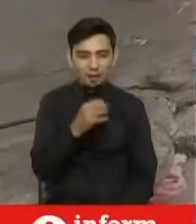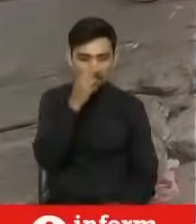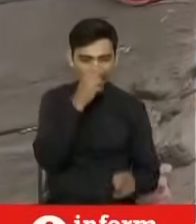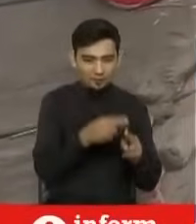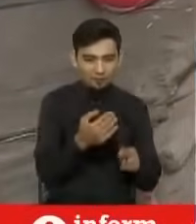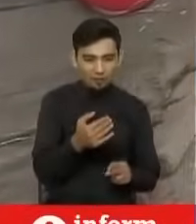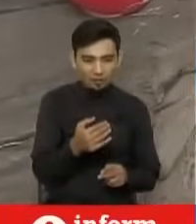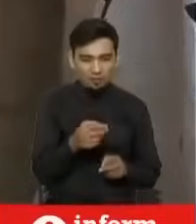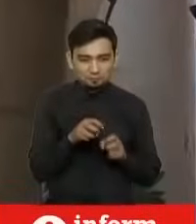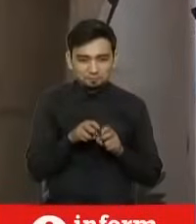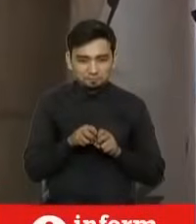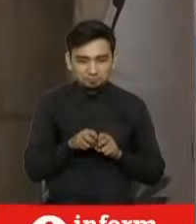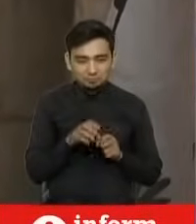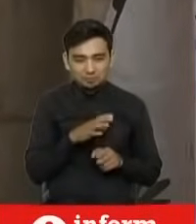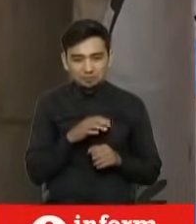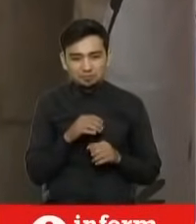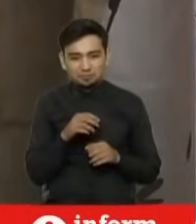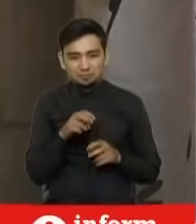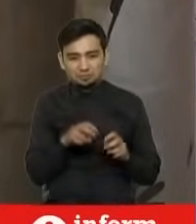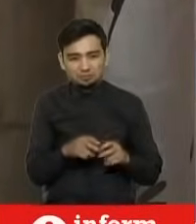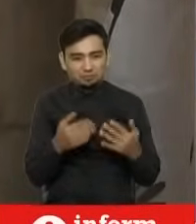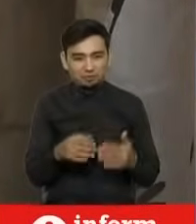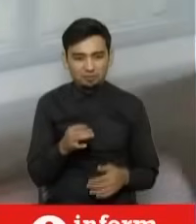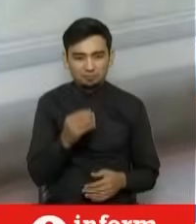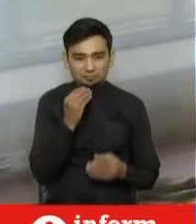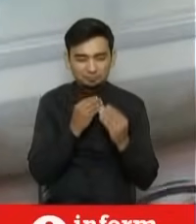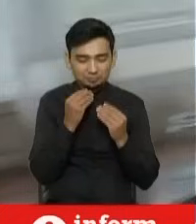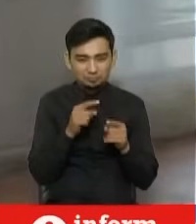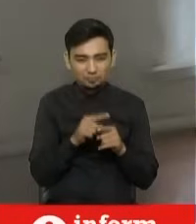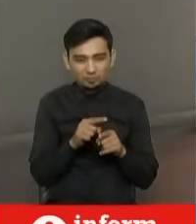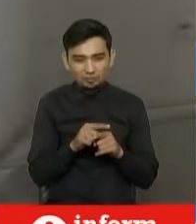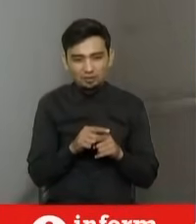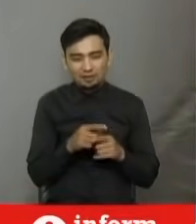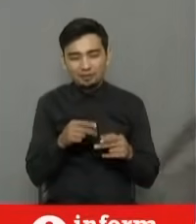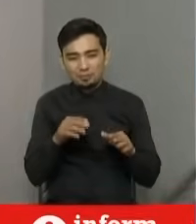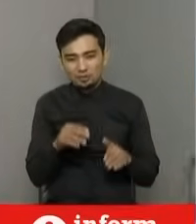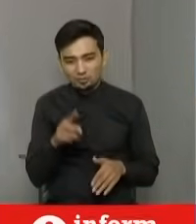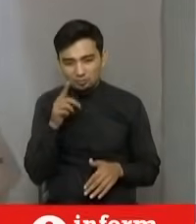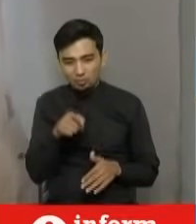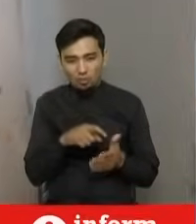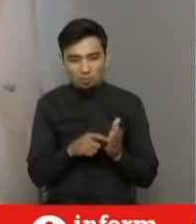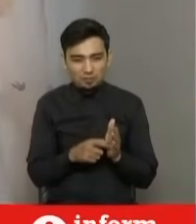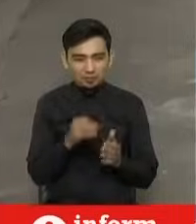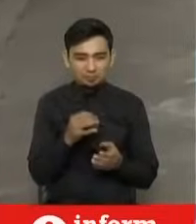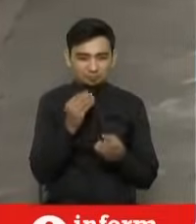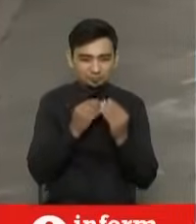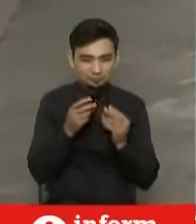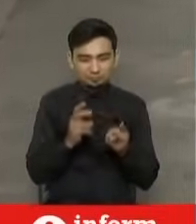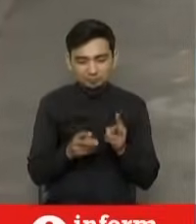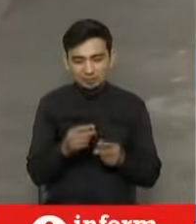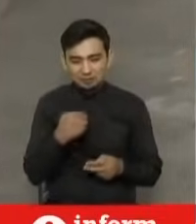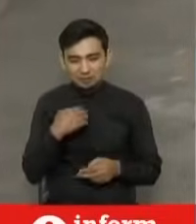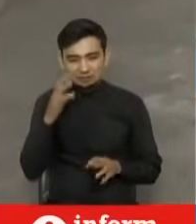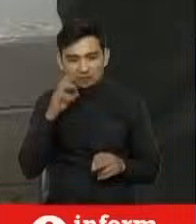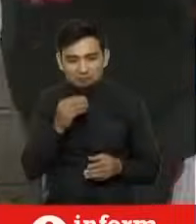бауырының бүкшіген күйі бүктісіп отырғаны отырған. Дәм татары да, дәрет сындырар жері де осы бөлме. Піскен ас пен шикіні ажыратудан